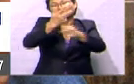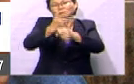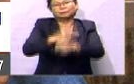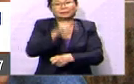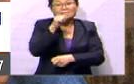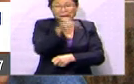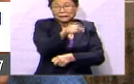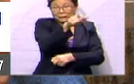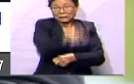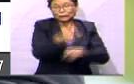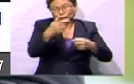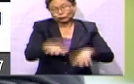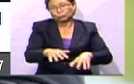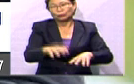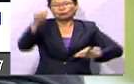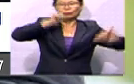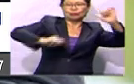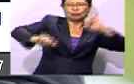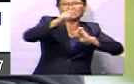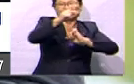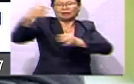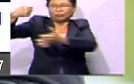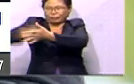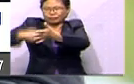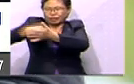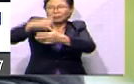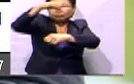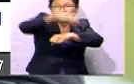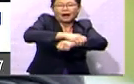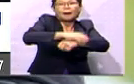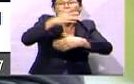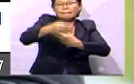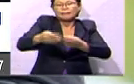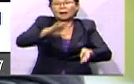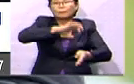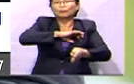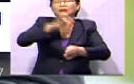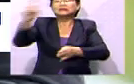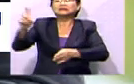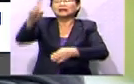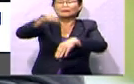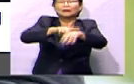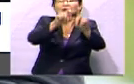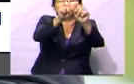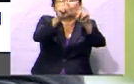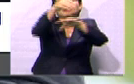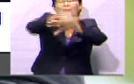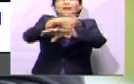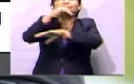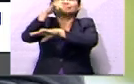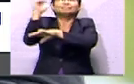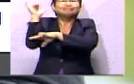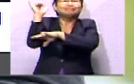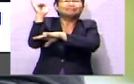Beliau yang pernah membintangi film KL Gangster itu ditahan di Balai Polis Putihara Damansara pukul 11 malam tadi